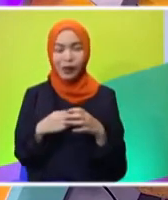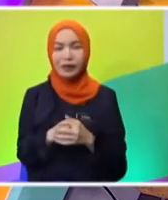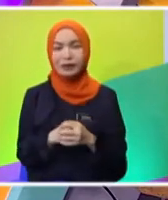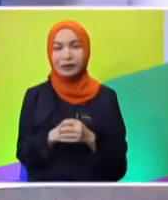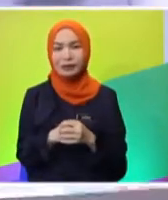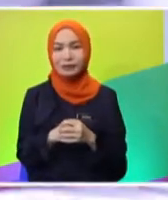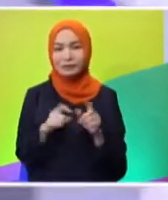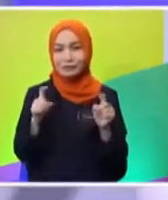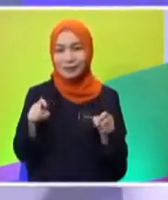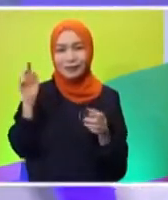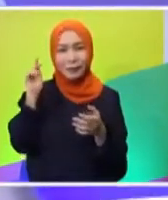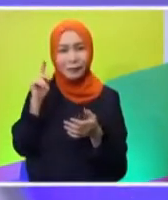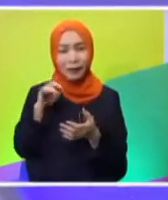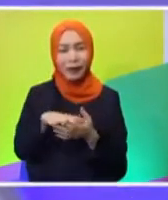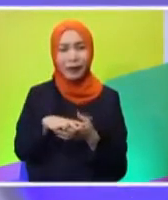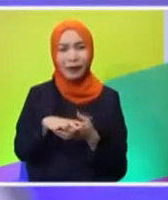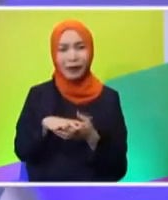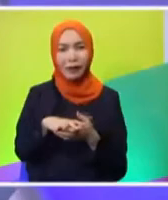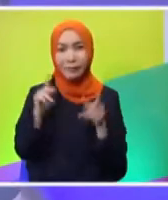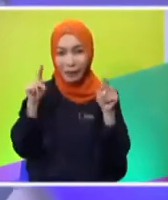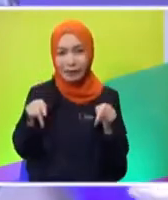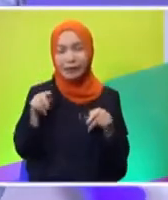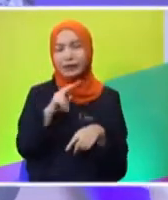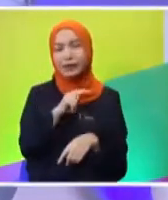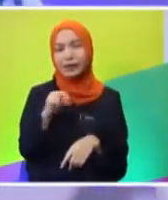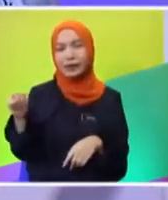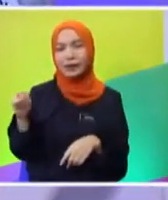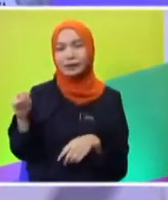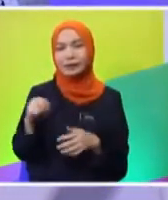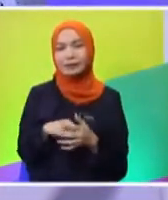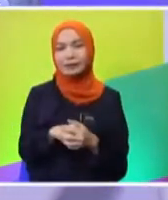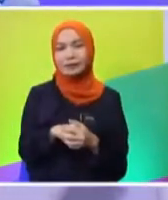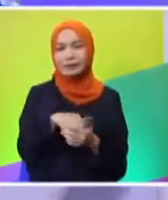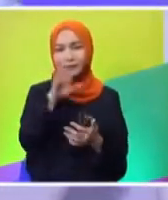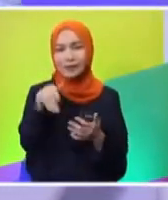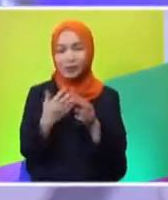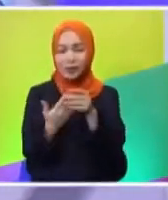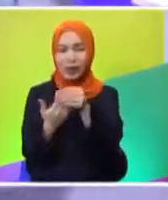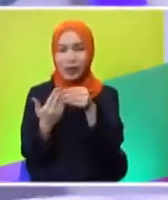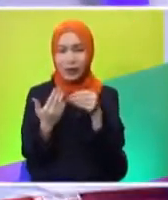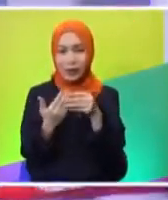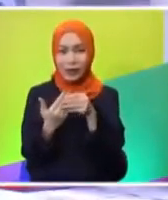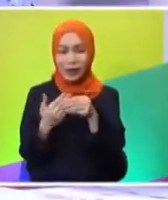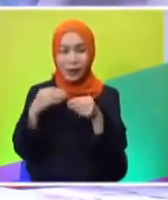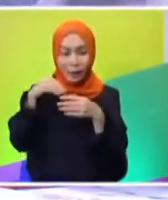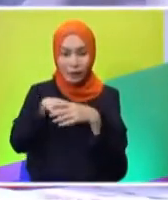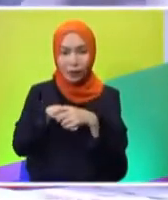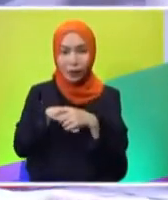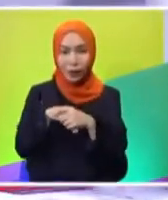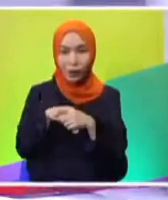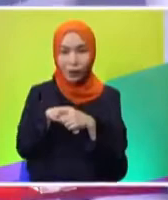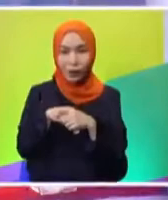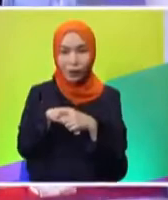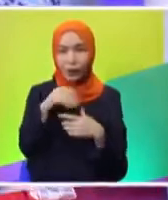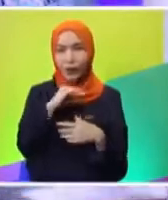dipastikan jadi kita masuk dulu dua jadi kita masuk naik ke jangan semoga dibelah Ghazali saja le tetapi keluar dan